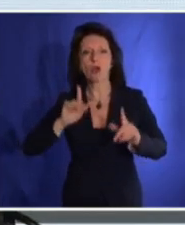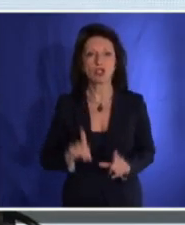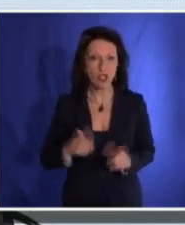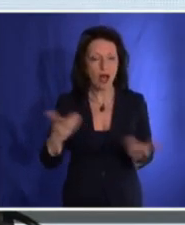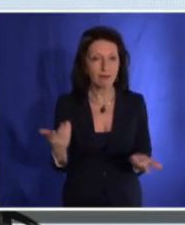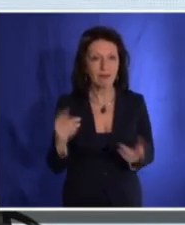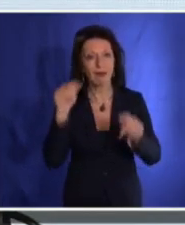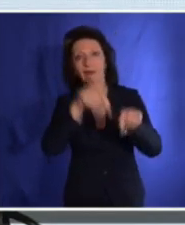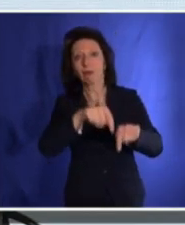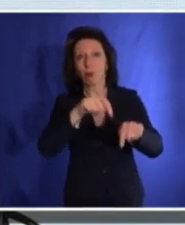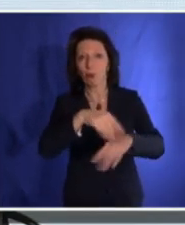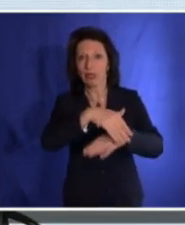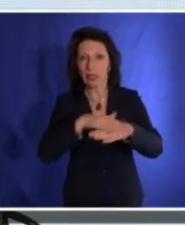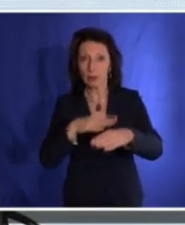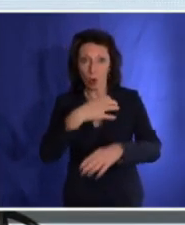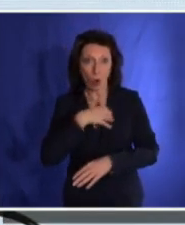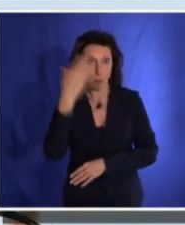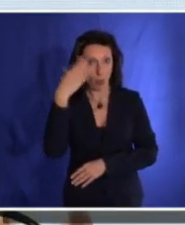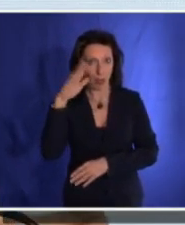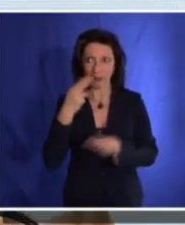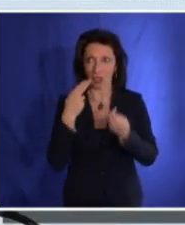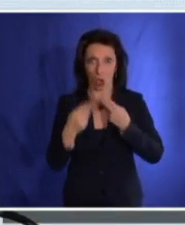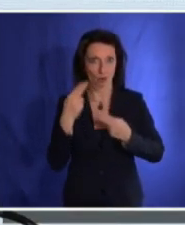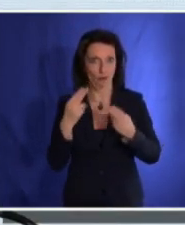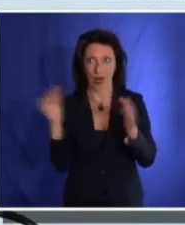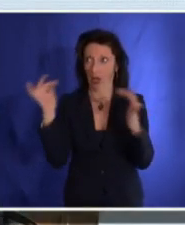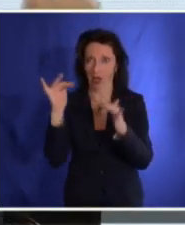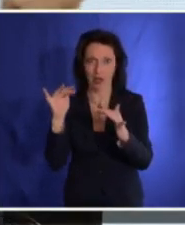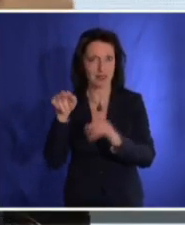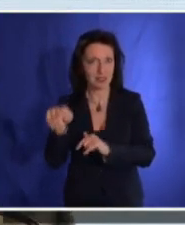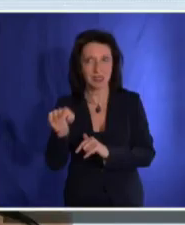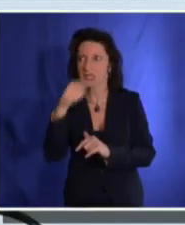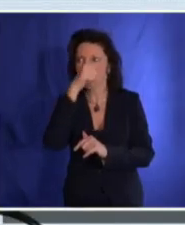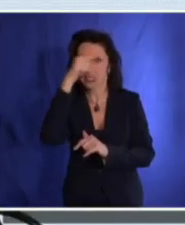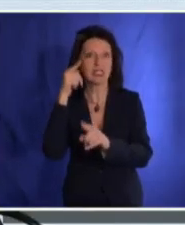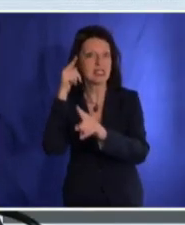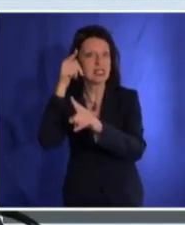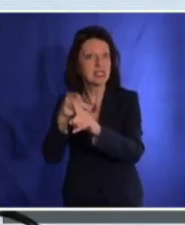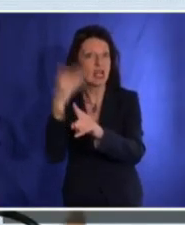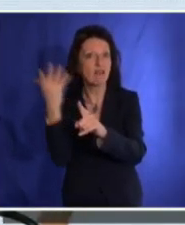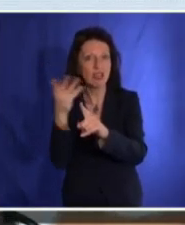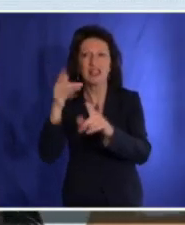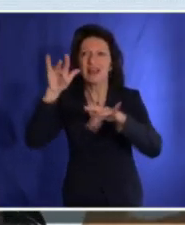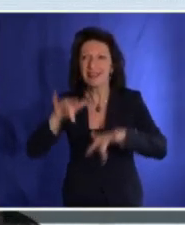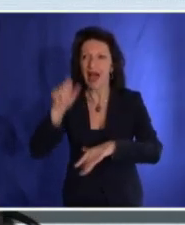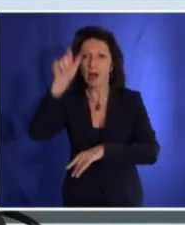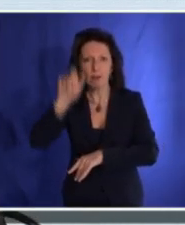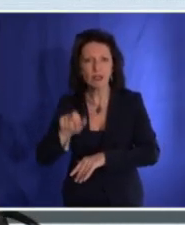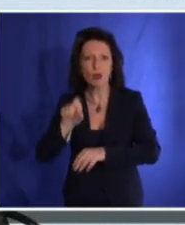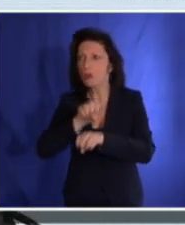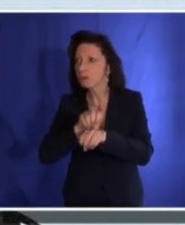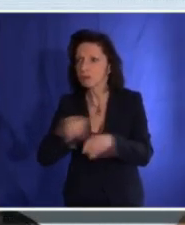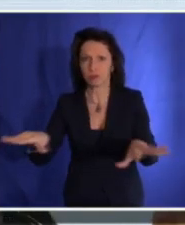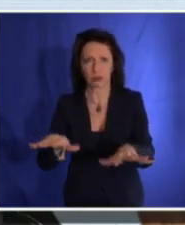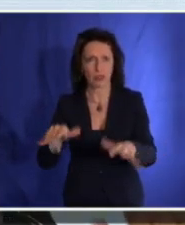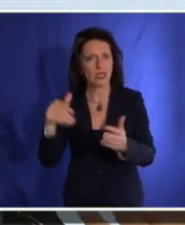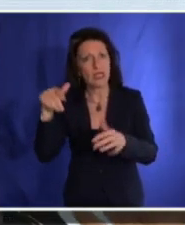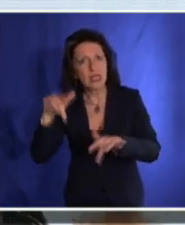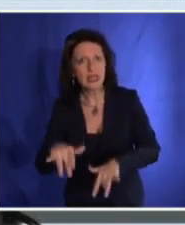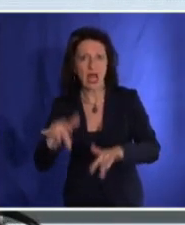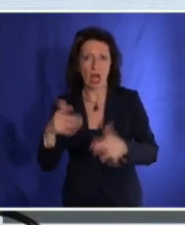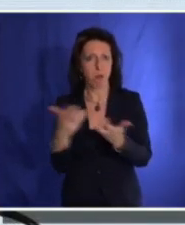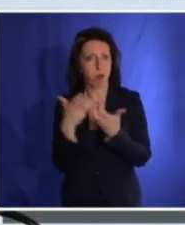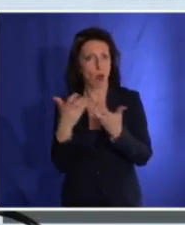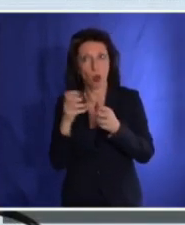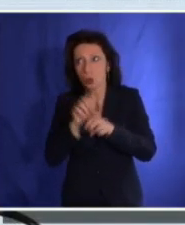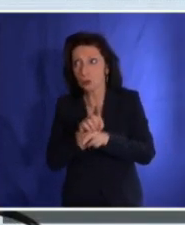Unterstützung dort. Und unsere Bürgermeisterkonferenzen haben auch den Sinn, dass wir Multiplikatoren haben, dass wir Produktentwickler haben. Wer sonst